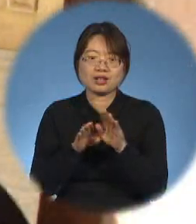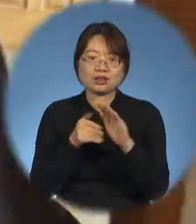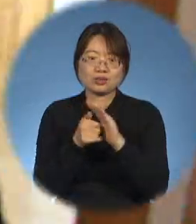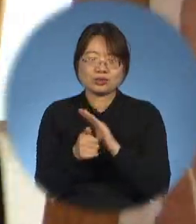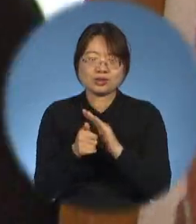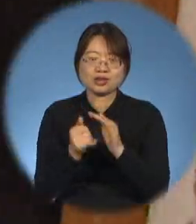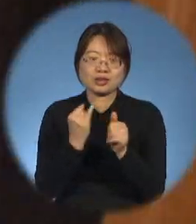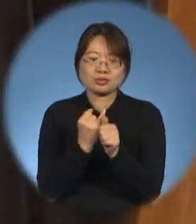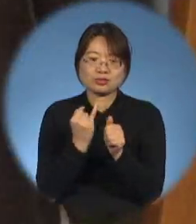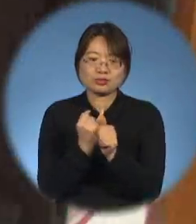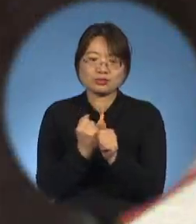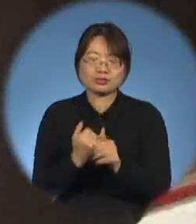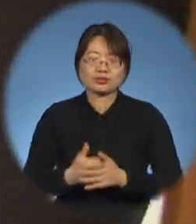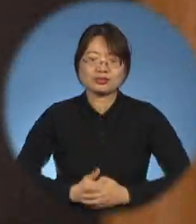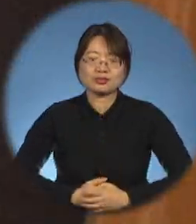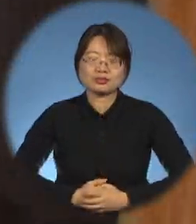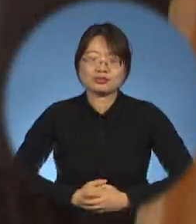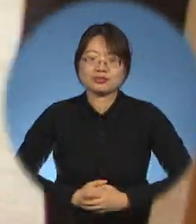부부